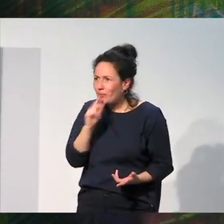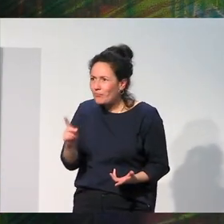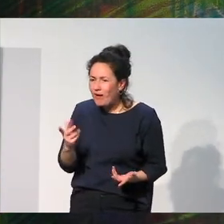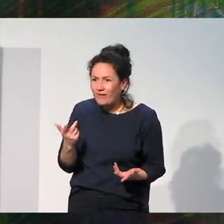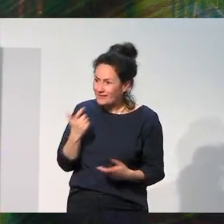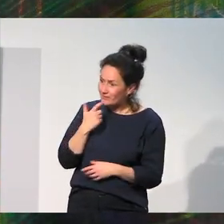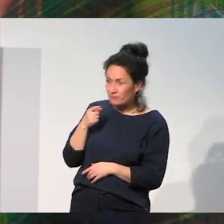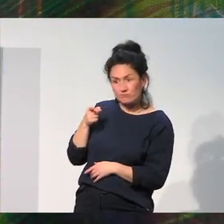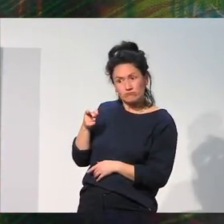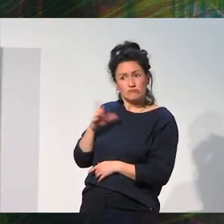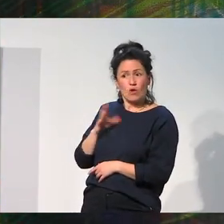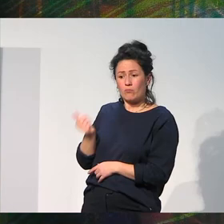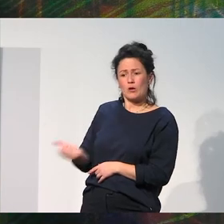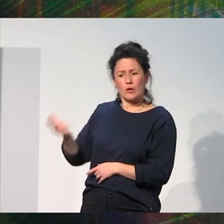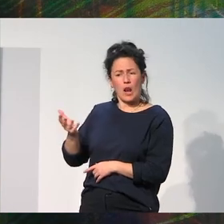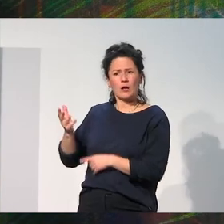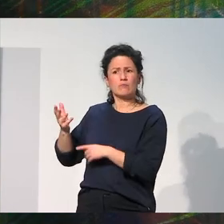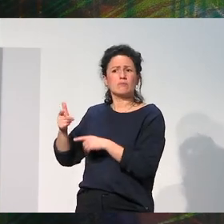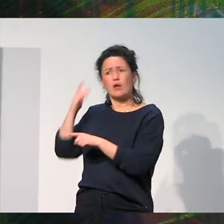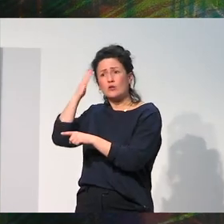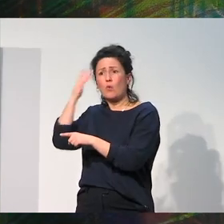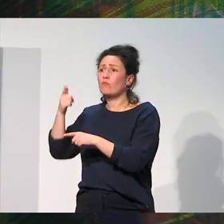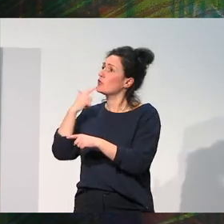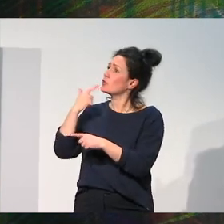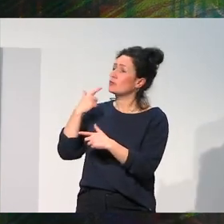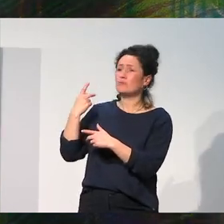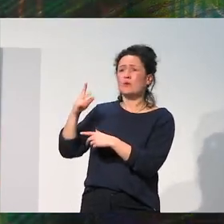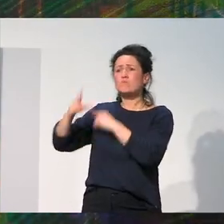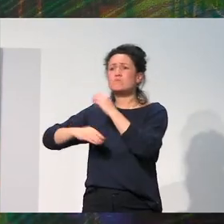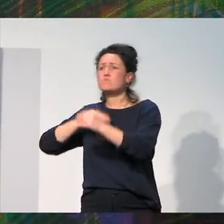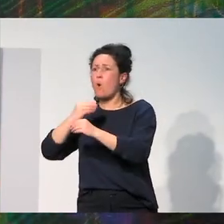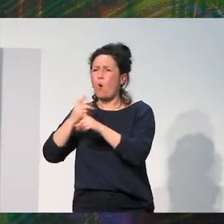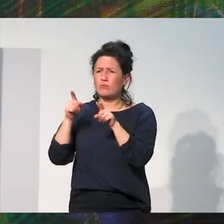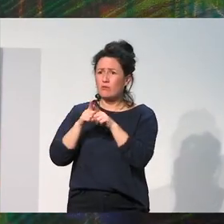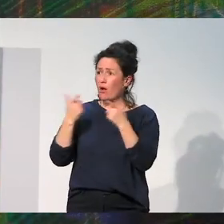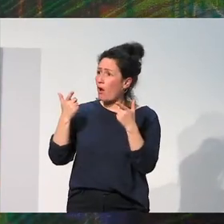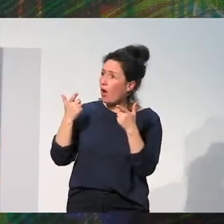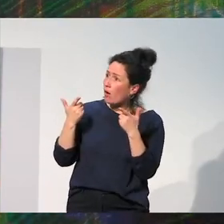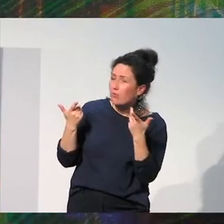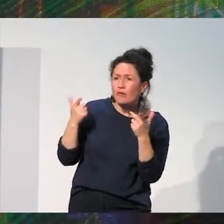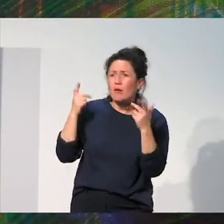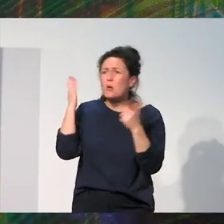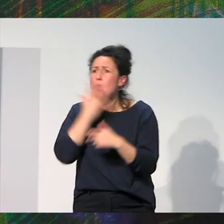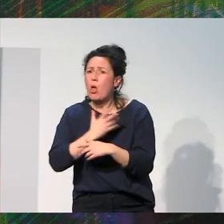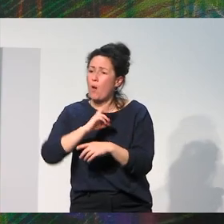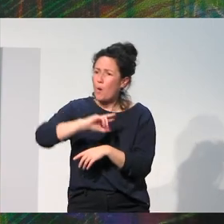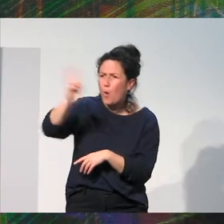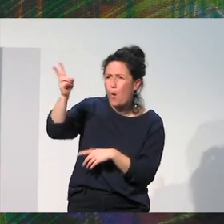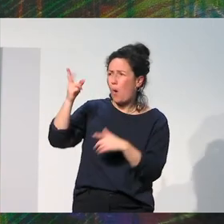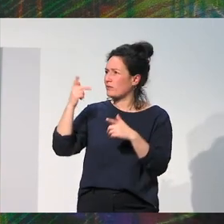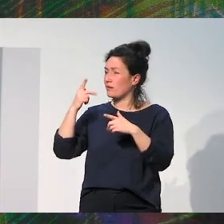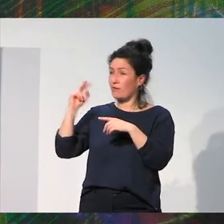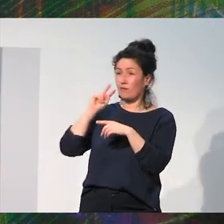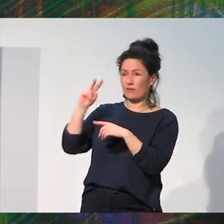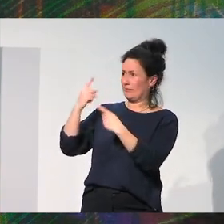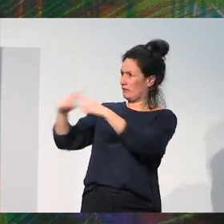ont, pour certains d'entre eux, un univers beaucoup plus plat, un univers sur les côtés, des couleurs différentes, des cordes. Bref, on